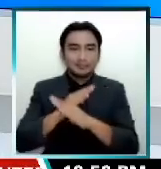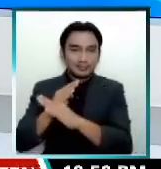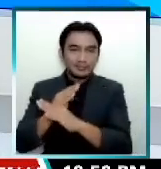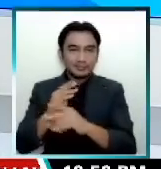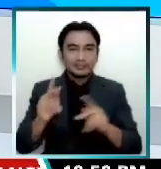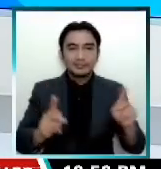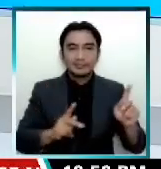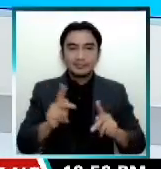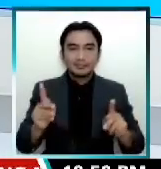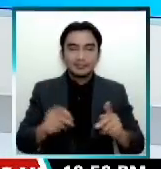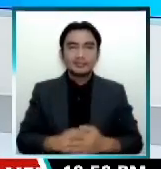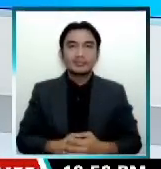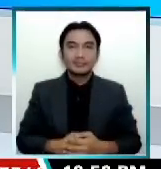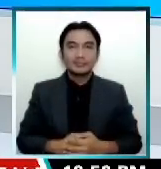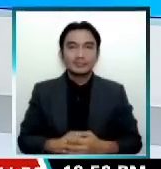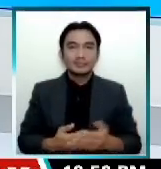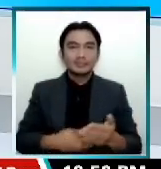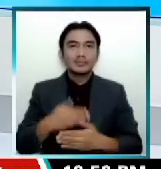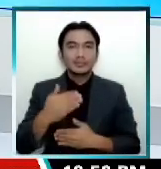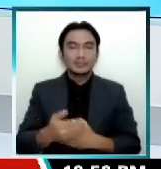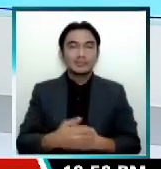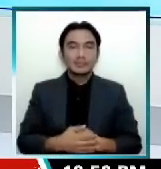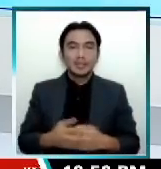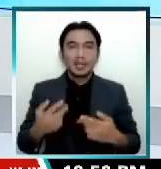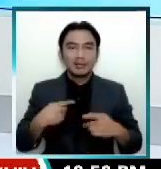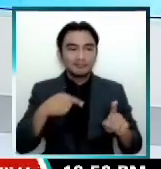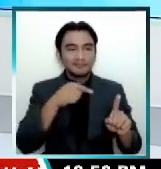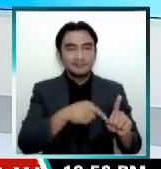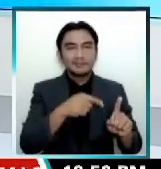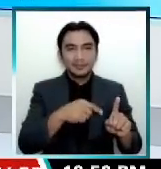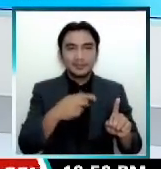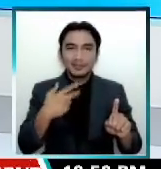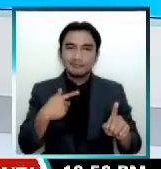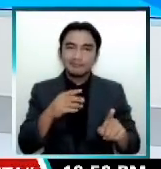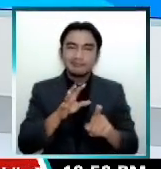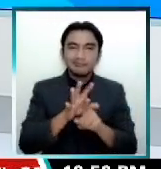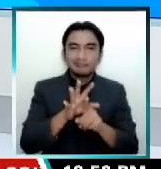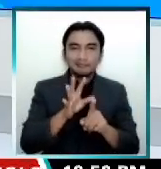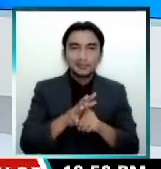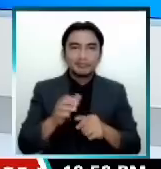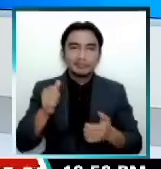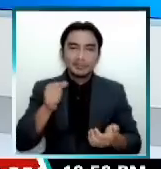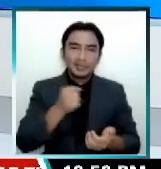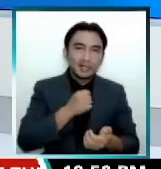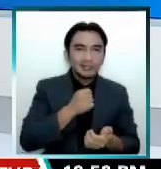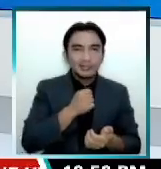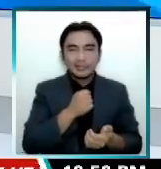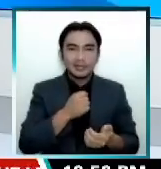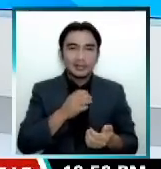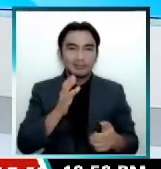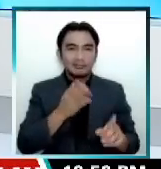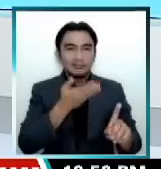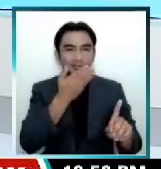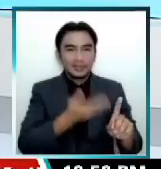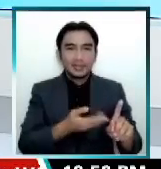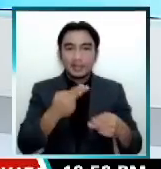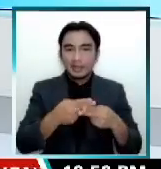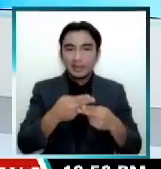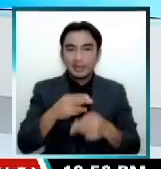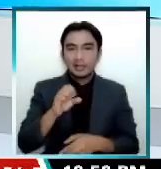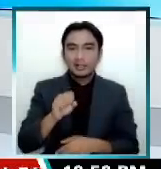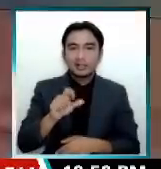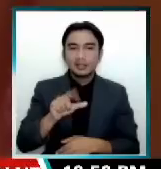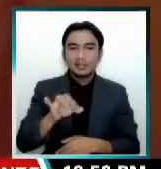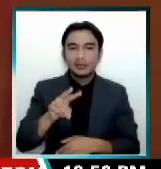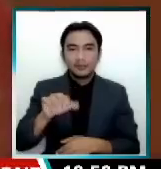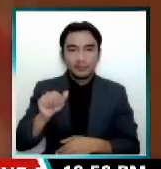Pumanaw na po ang boses sa likod ng classic Filipino songs na Waray-Waray at Paskong Anong Saya na si Silvia Latore.